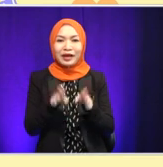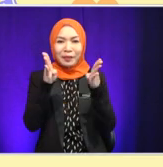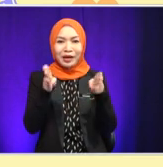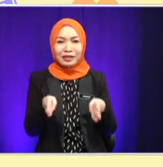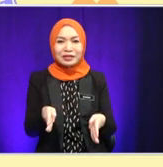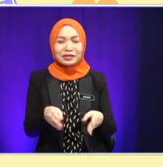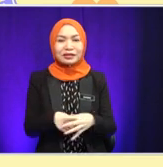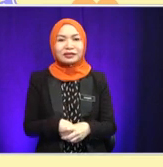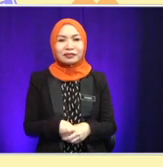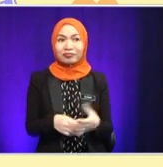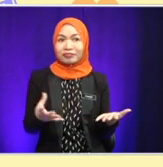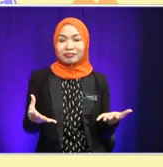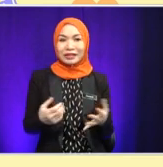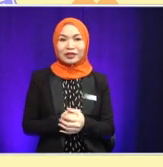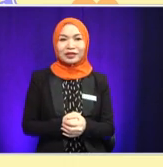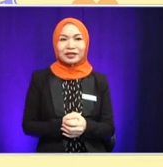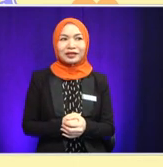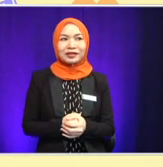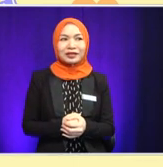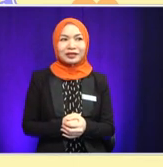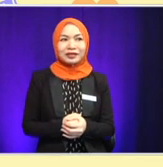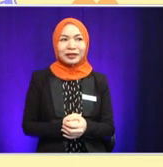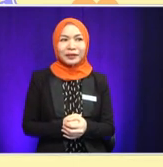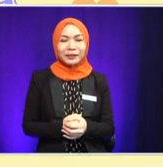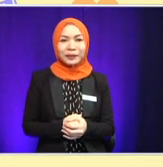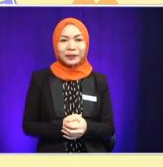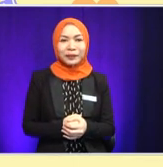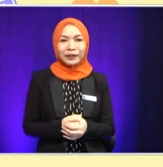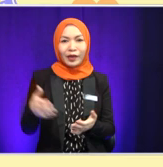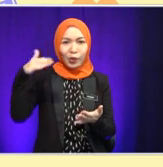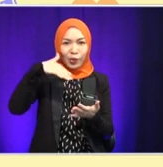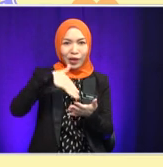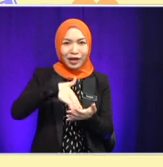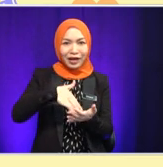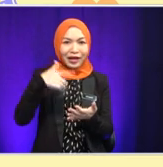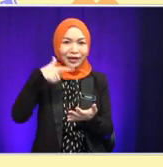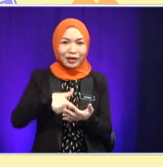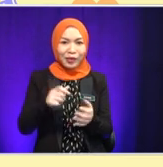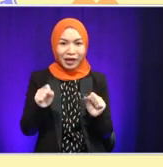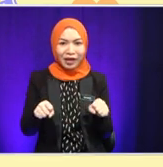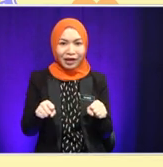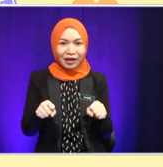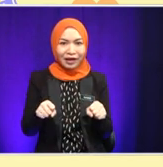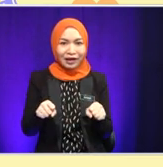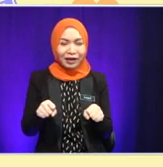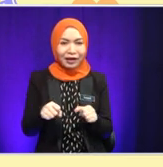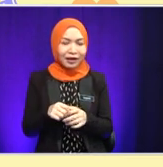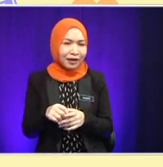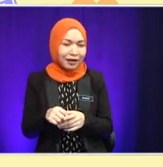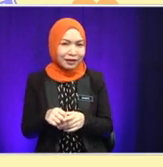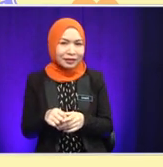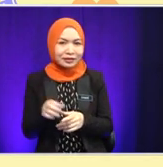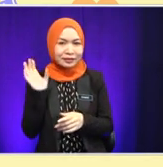sukarelawan dalam program kebudayaan nih Apa tadi Ulang balik Ulang sekali dapat